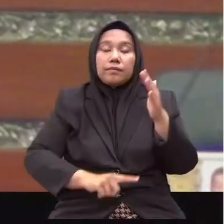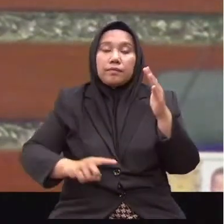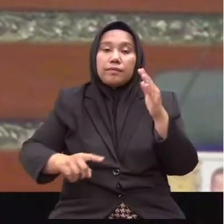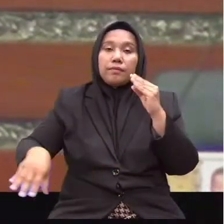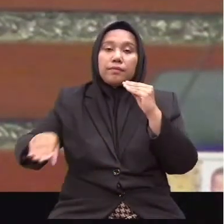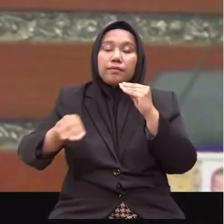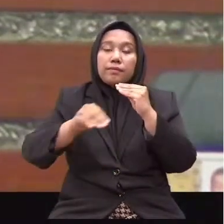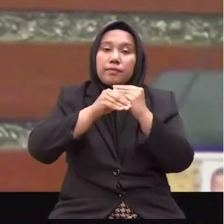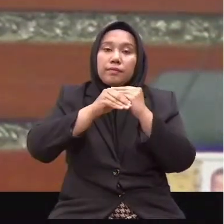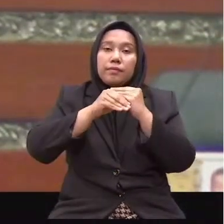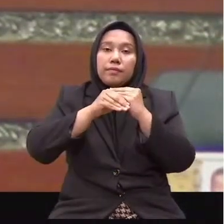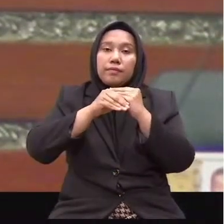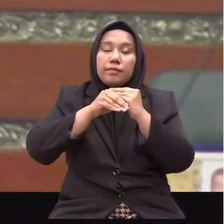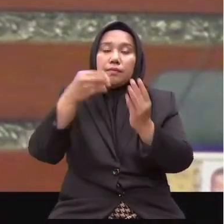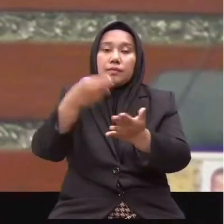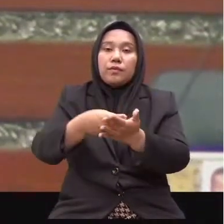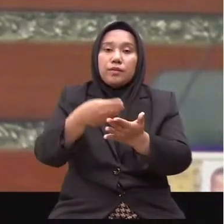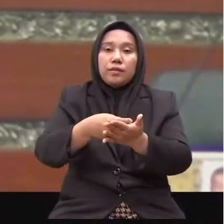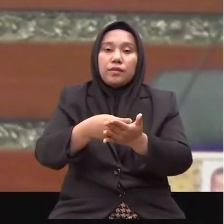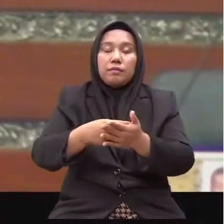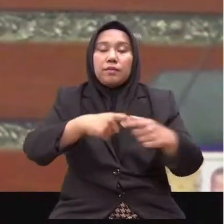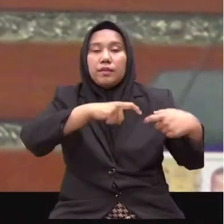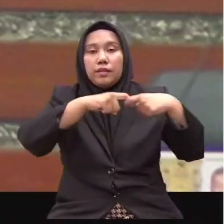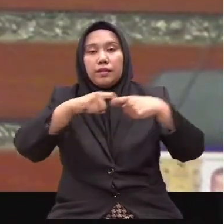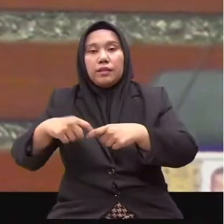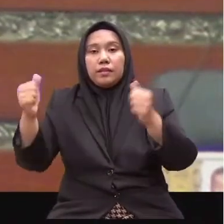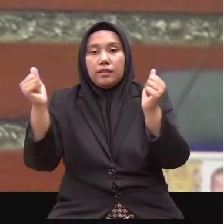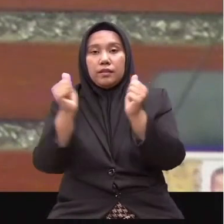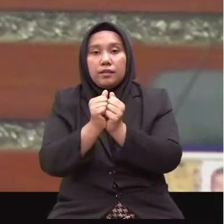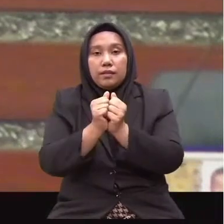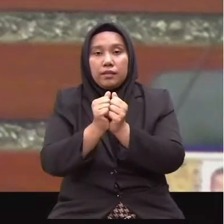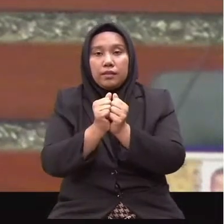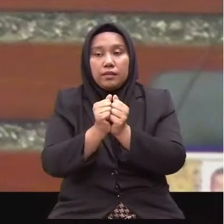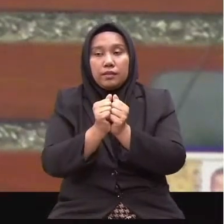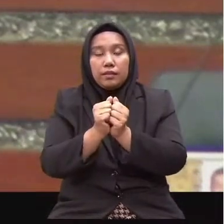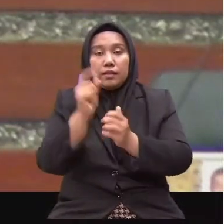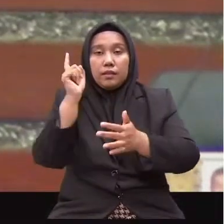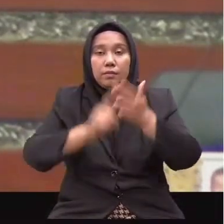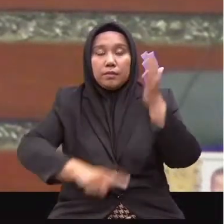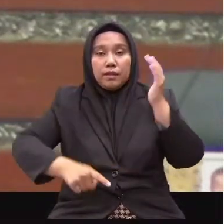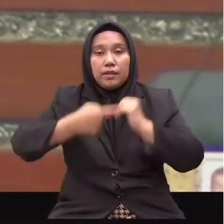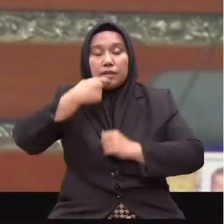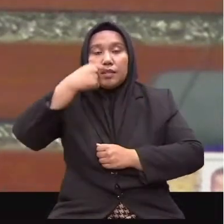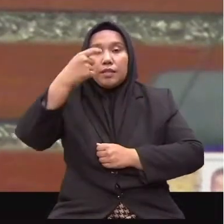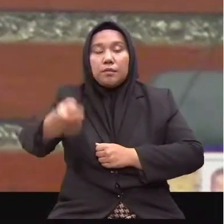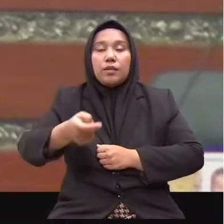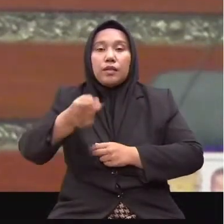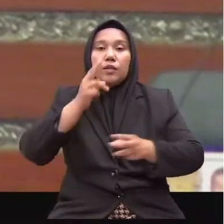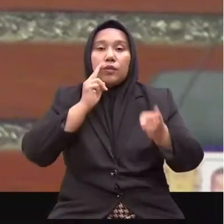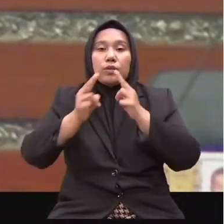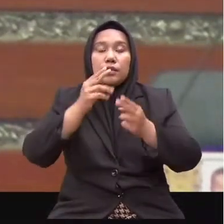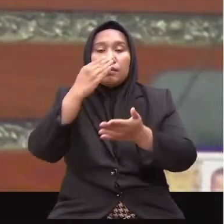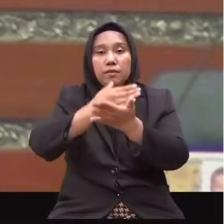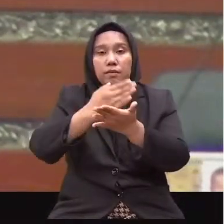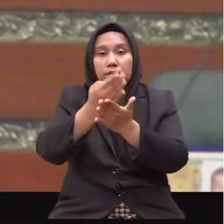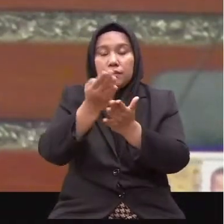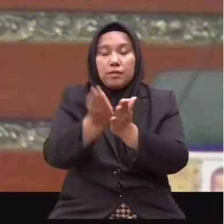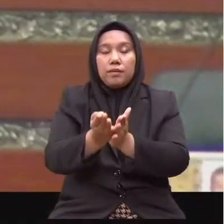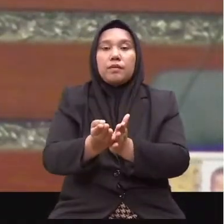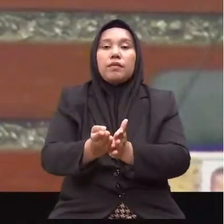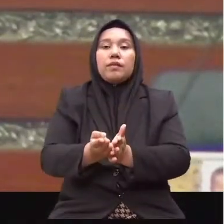ataupun lonjakan peruntukan ini ada berkaitan dengan apa yang disebutkan dalam ucapan belanjaan